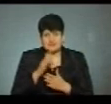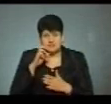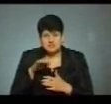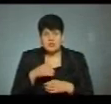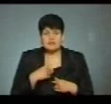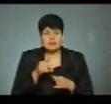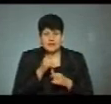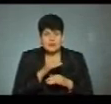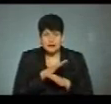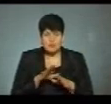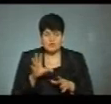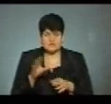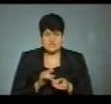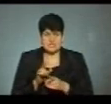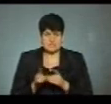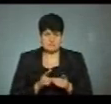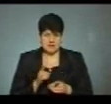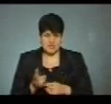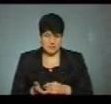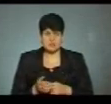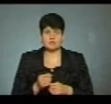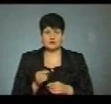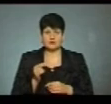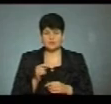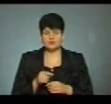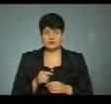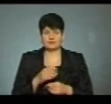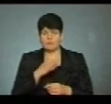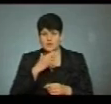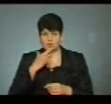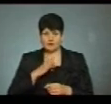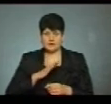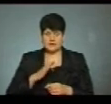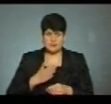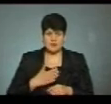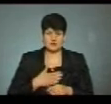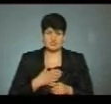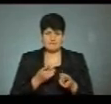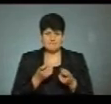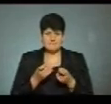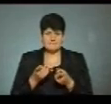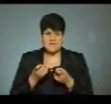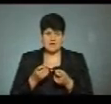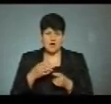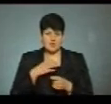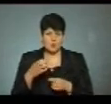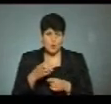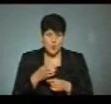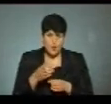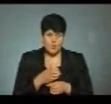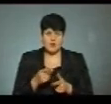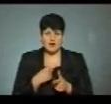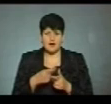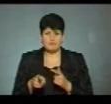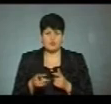можеш все змінити, але картаєш себе. І тому багатьох наших якби притягує алкоголь або там